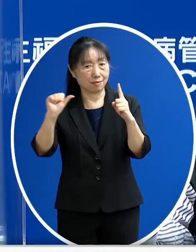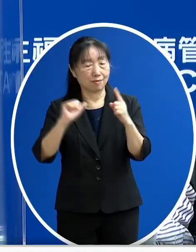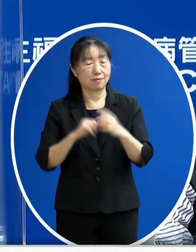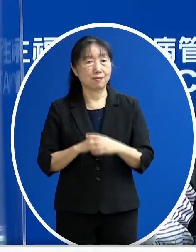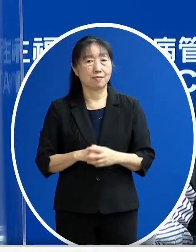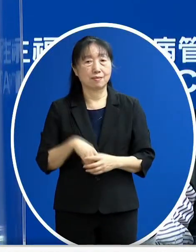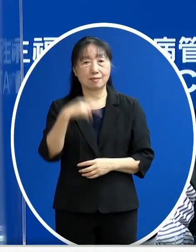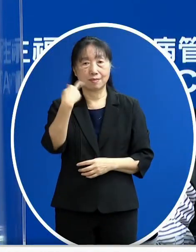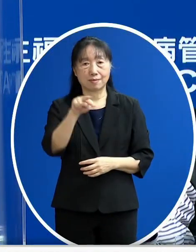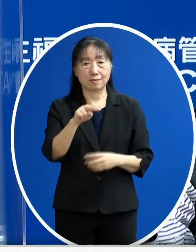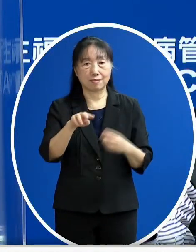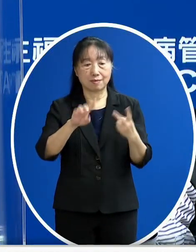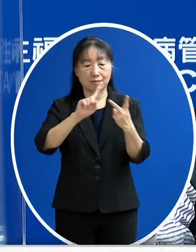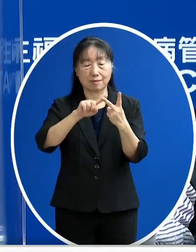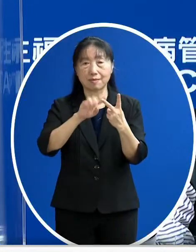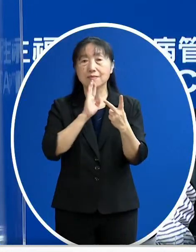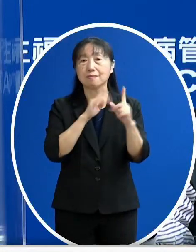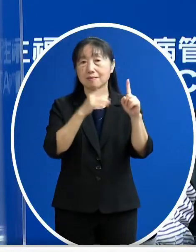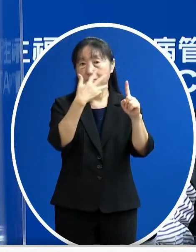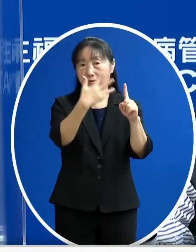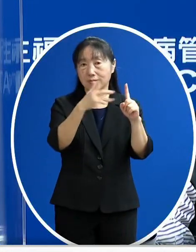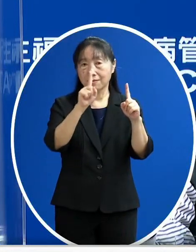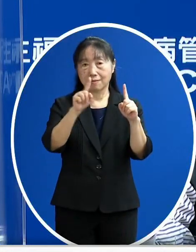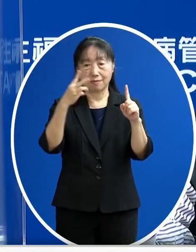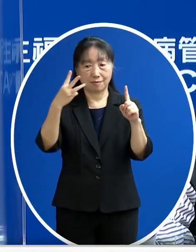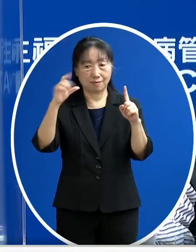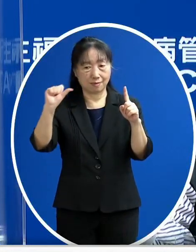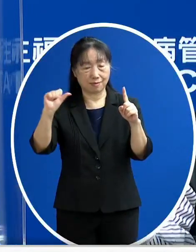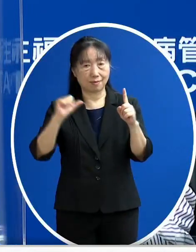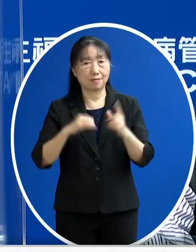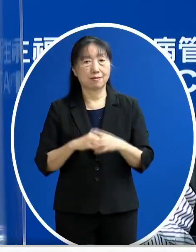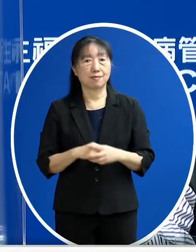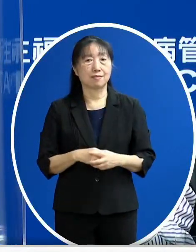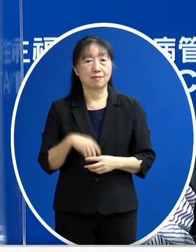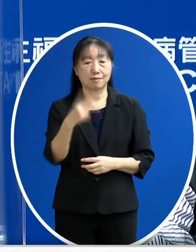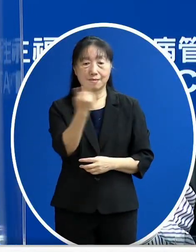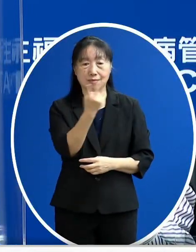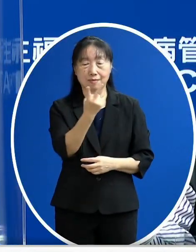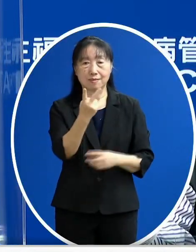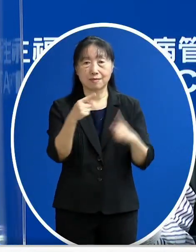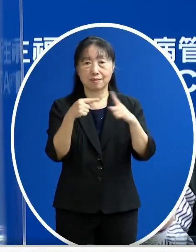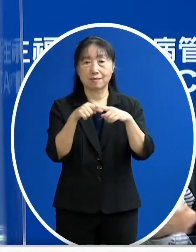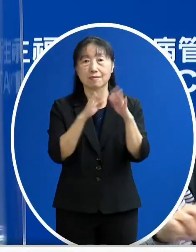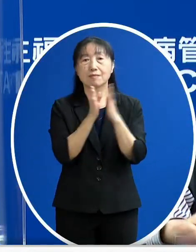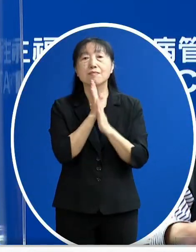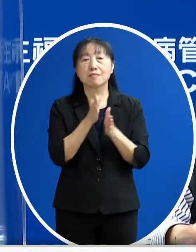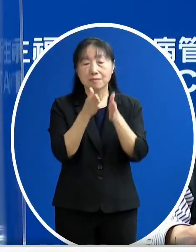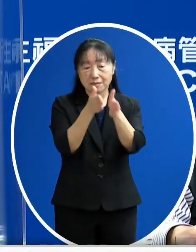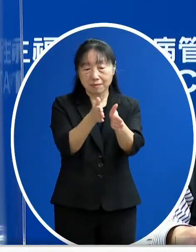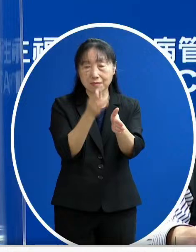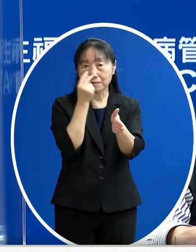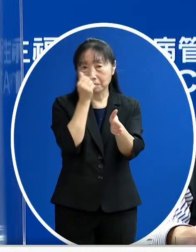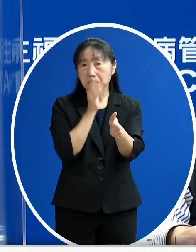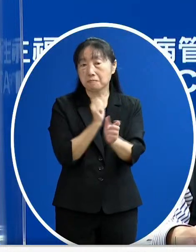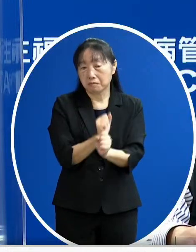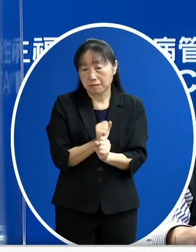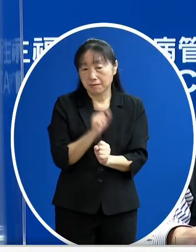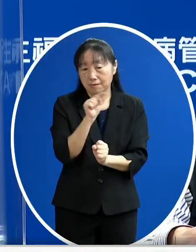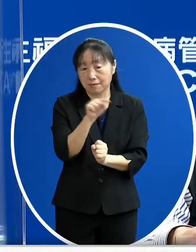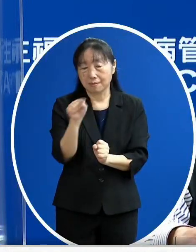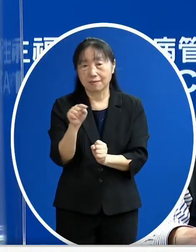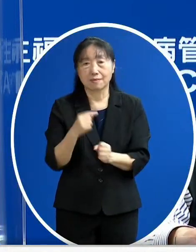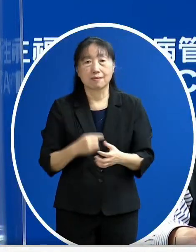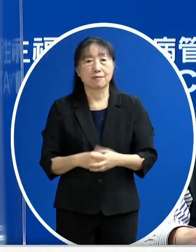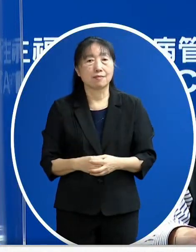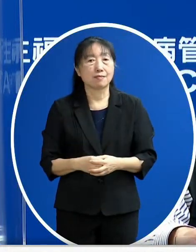然后另外一个就是这个18135，这两个应该是我们特别要注意的一个情